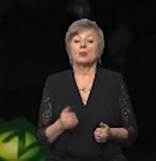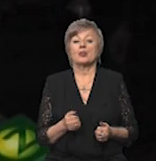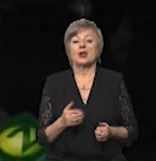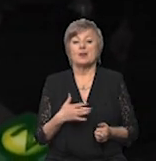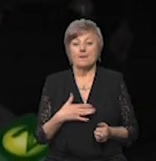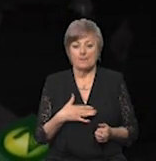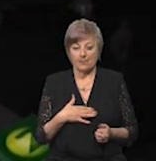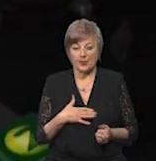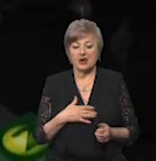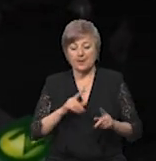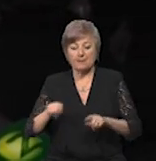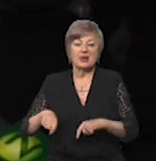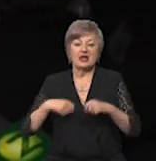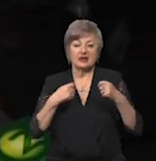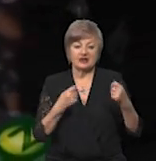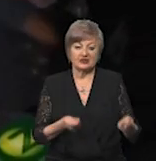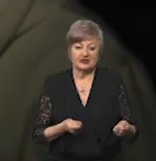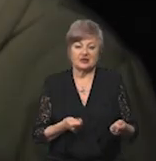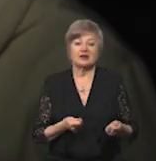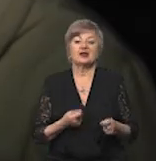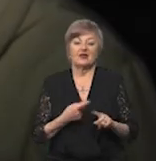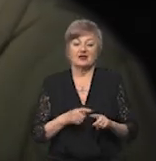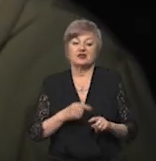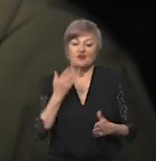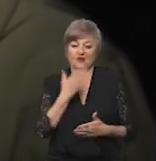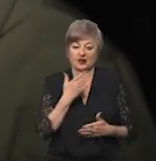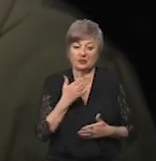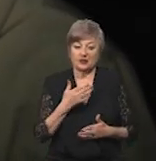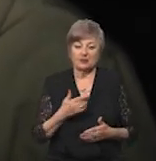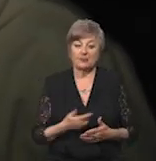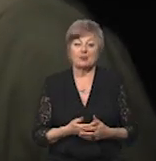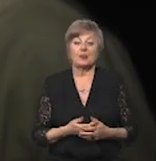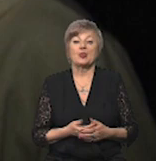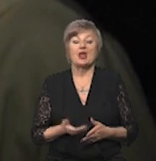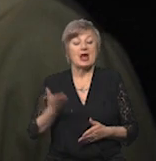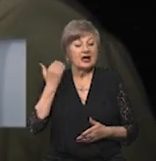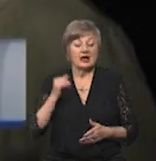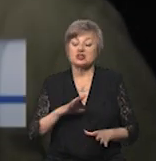ми, власне, передали образ України в якійсь мірі. Раніше не була на подібному фестивалі.